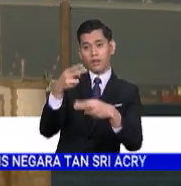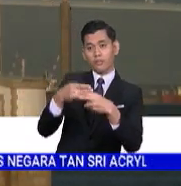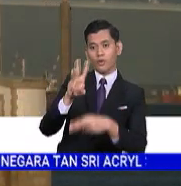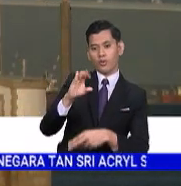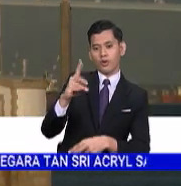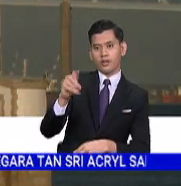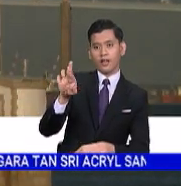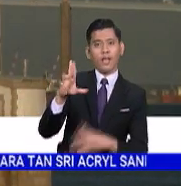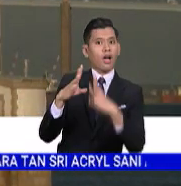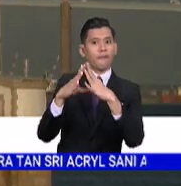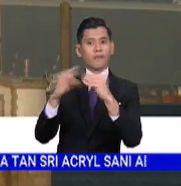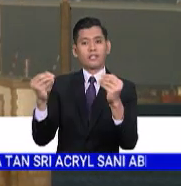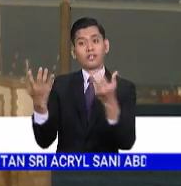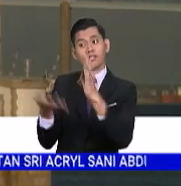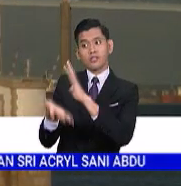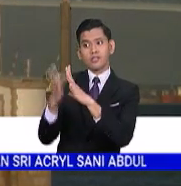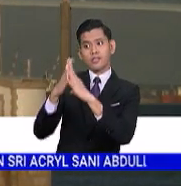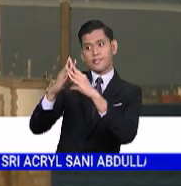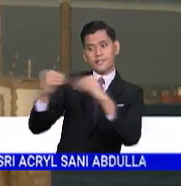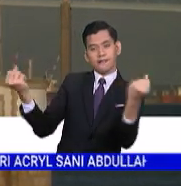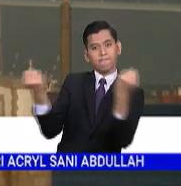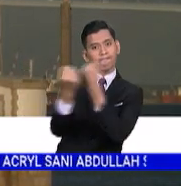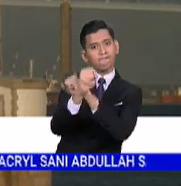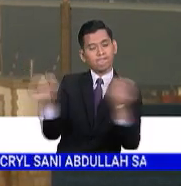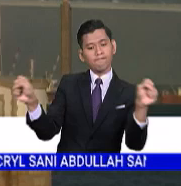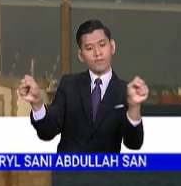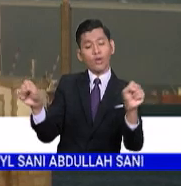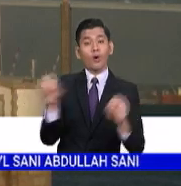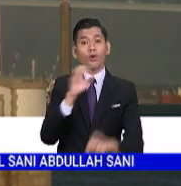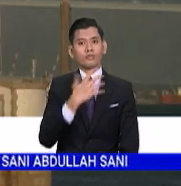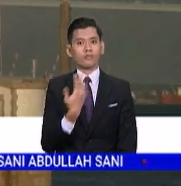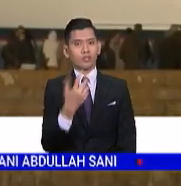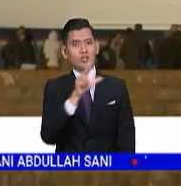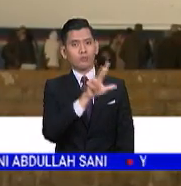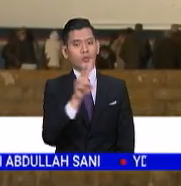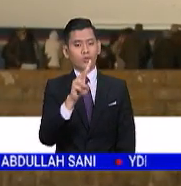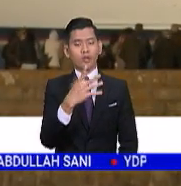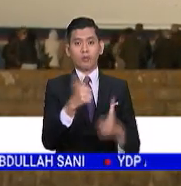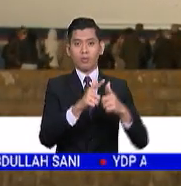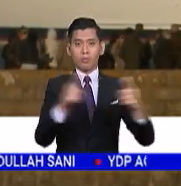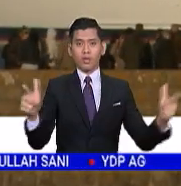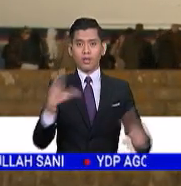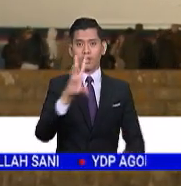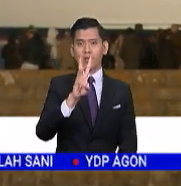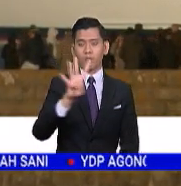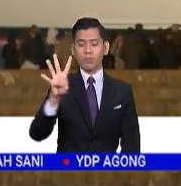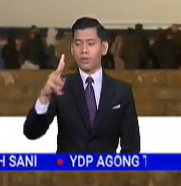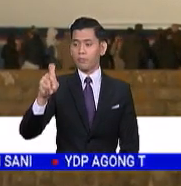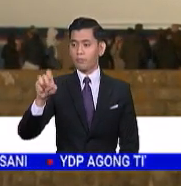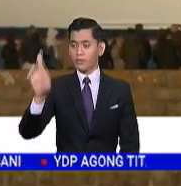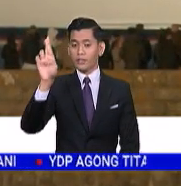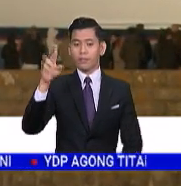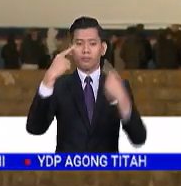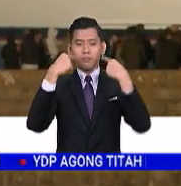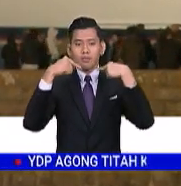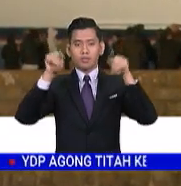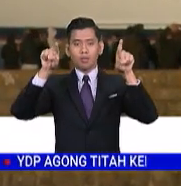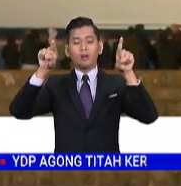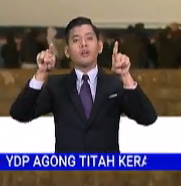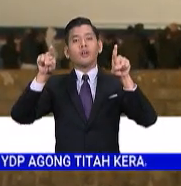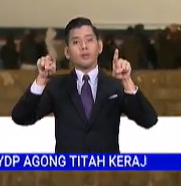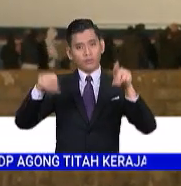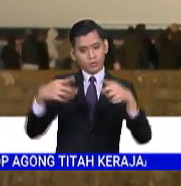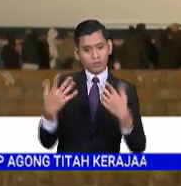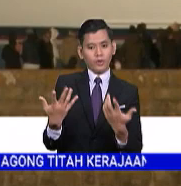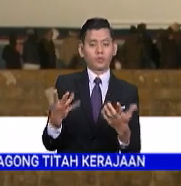akhirnya siap sepenuhnya. Berukuran 362 meter panjang dan lebar 64 meter, ia berjaya merampas gelaran